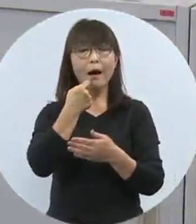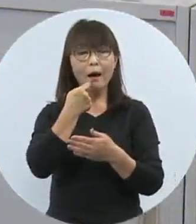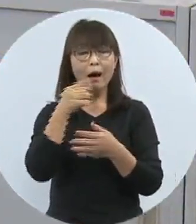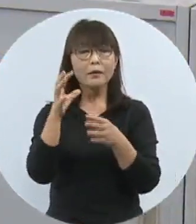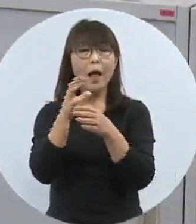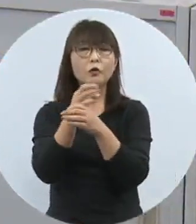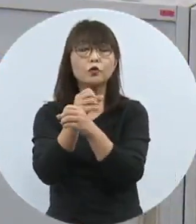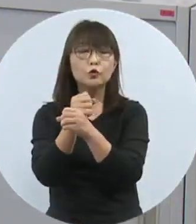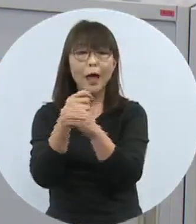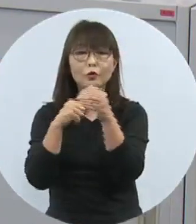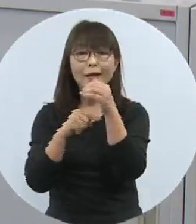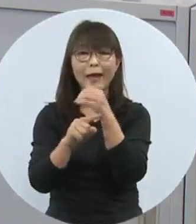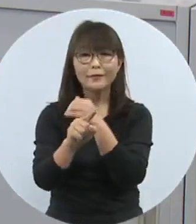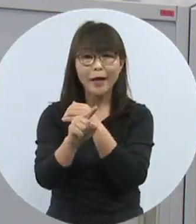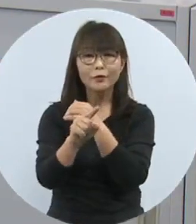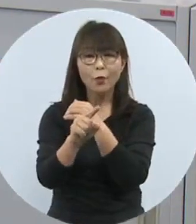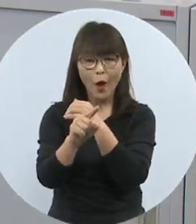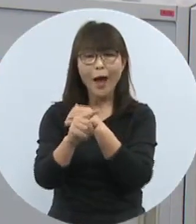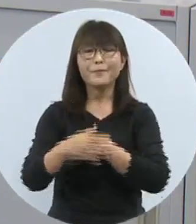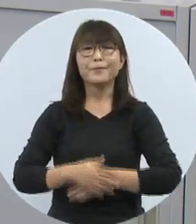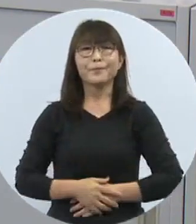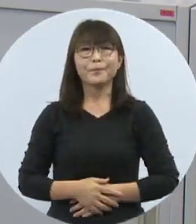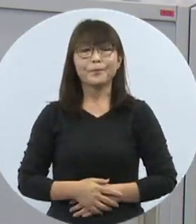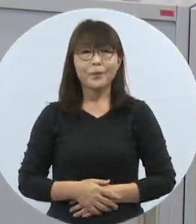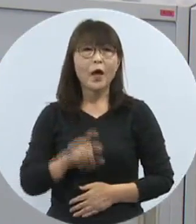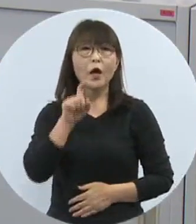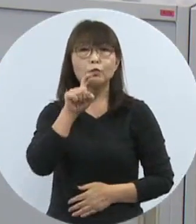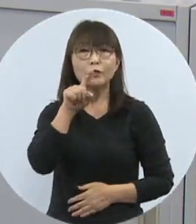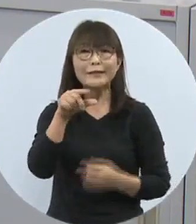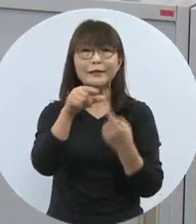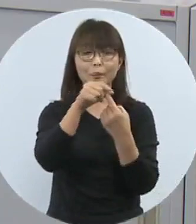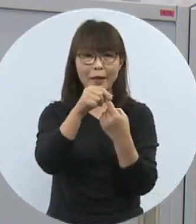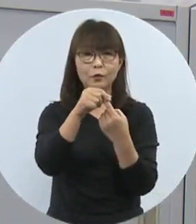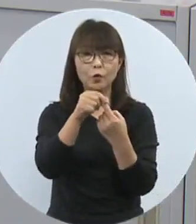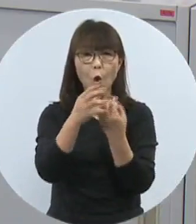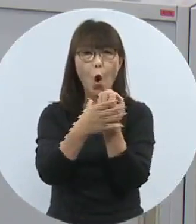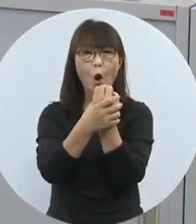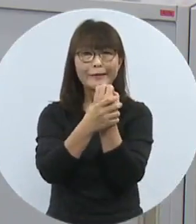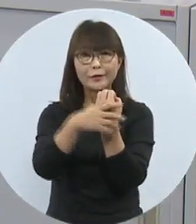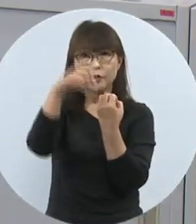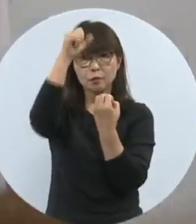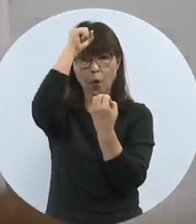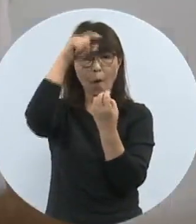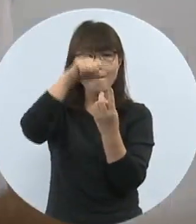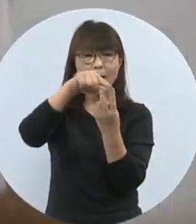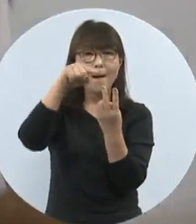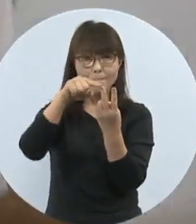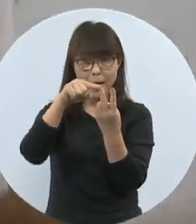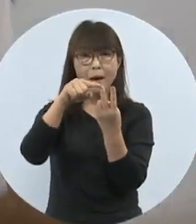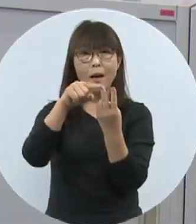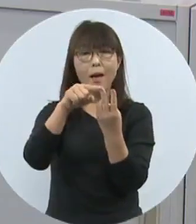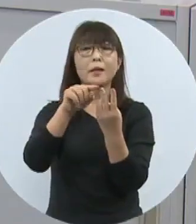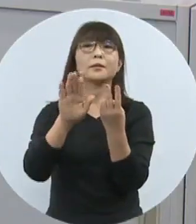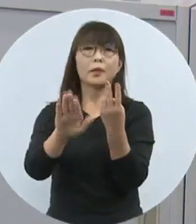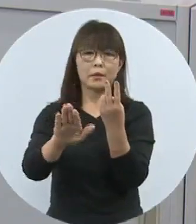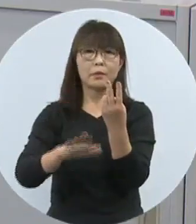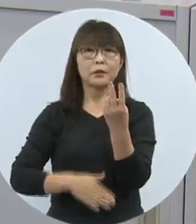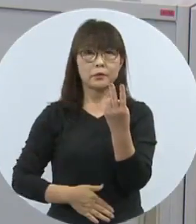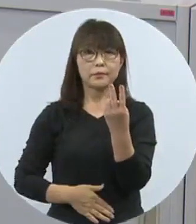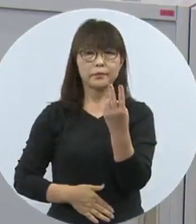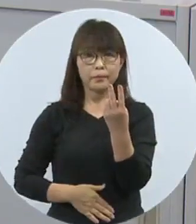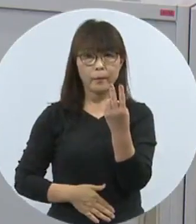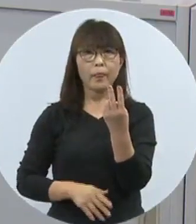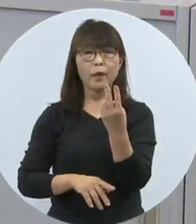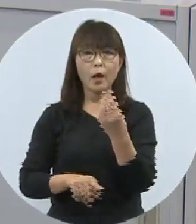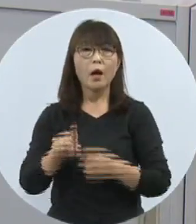う原因になる大きなものとしてやっぱり虫歯と歯周病の2つになります。で虫歯の方